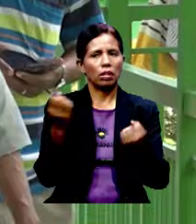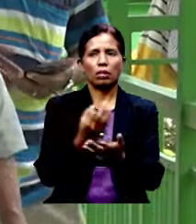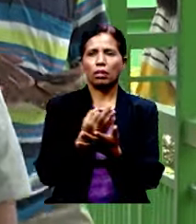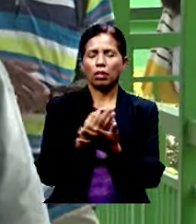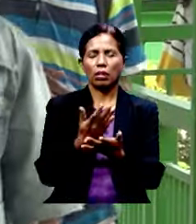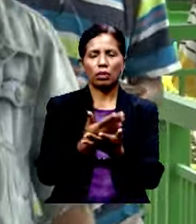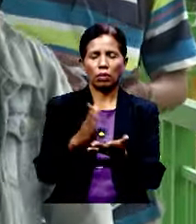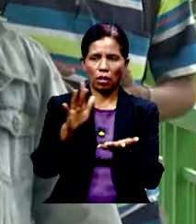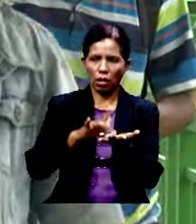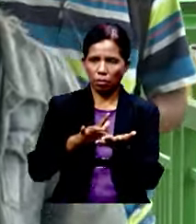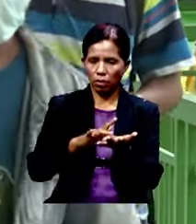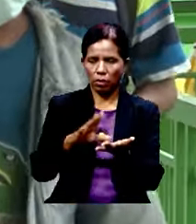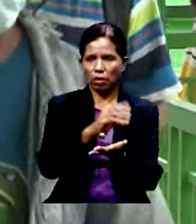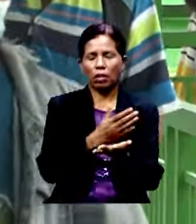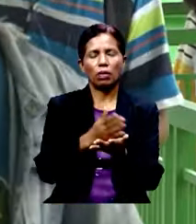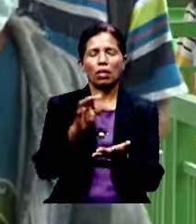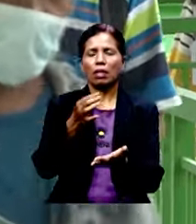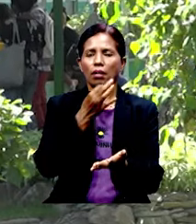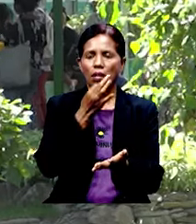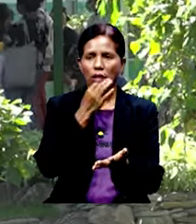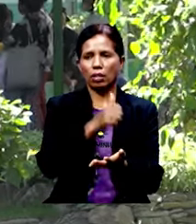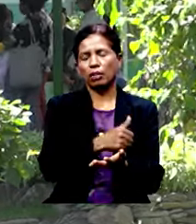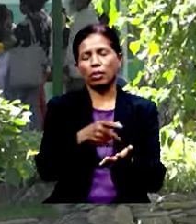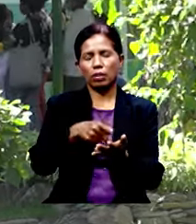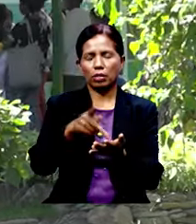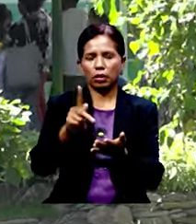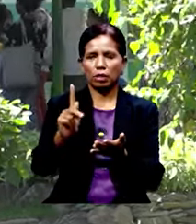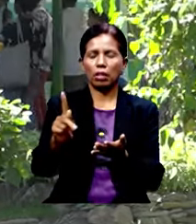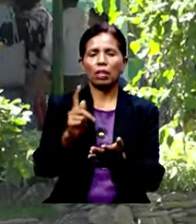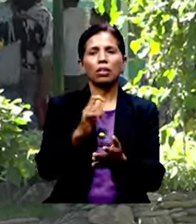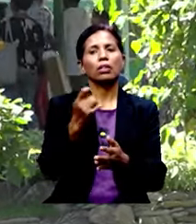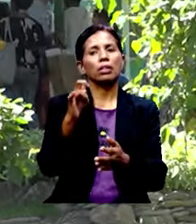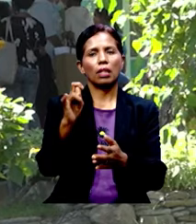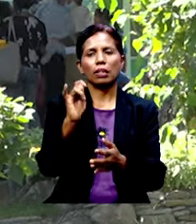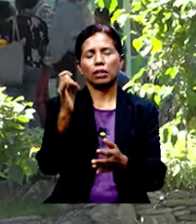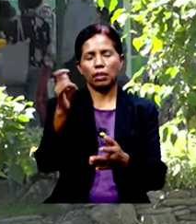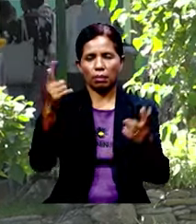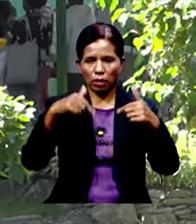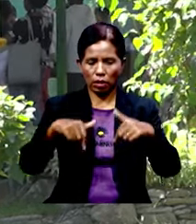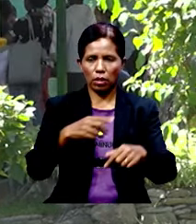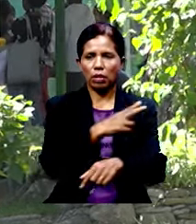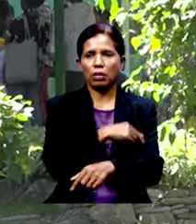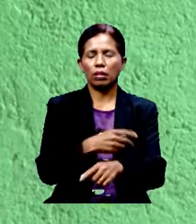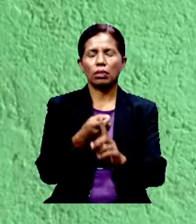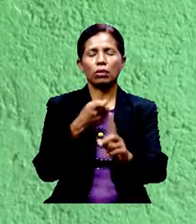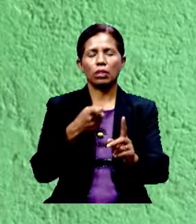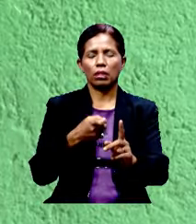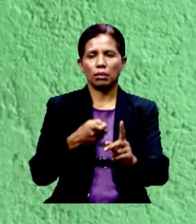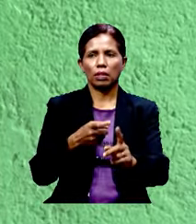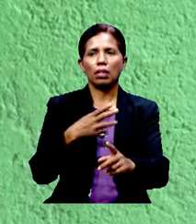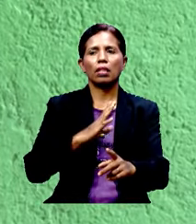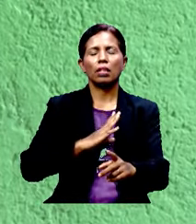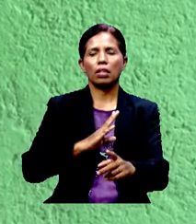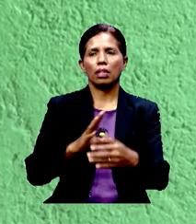atu sosa i moruk sosa hahan no selu taksi pa mai hospital. Husine ba mai 5 dolar. Husine